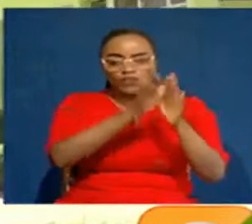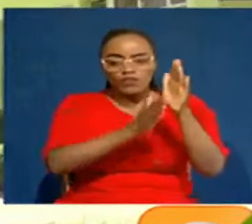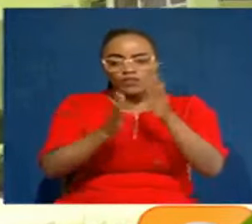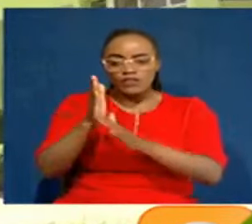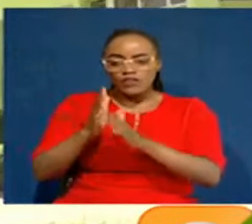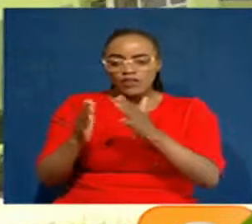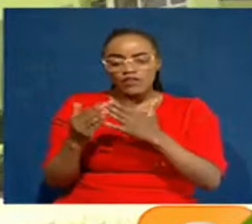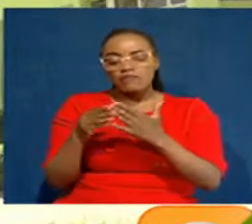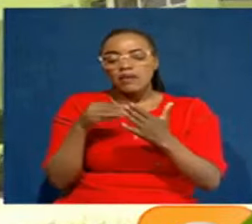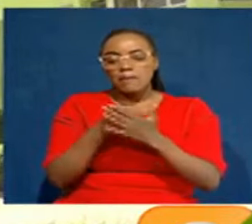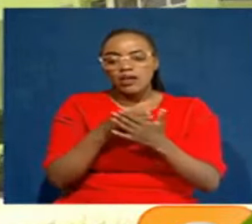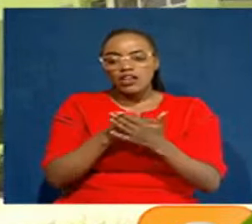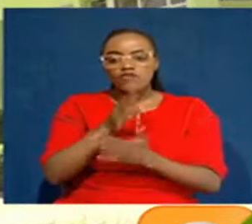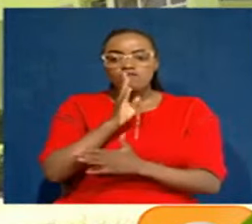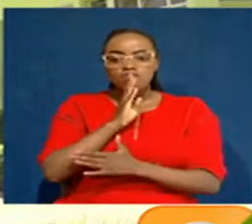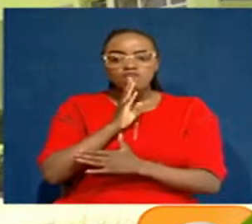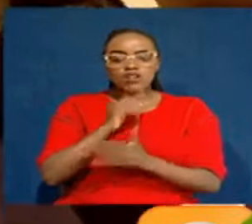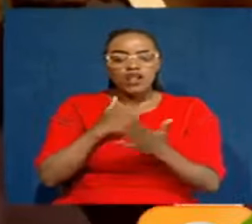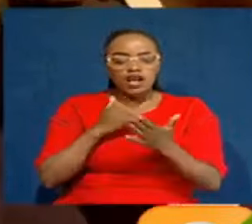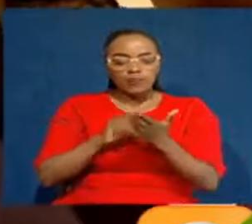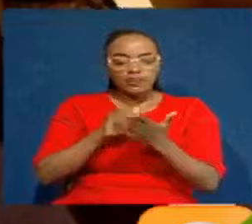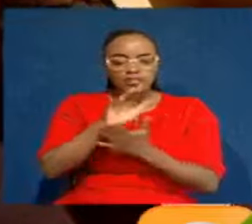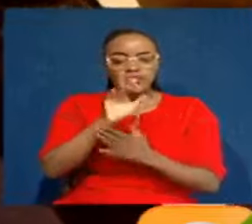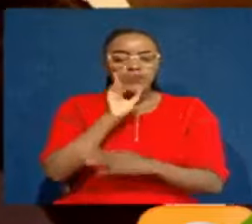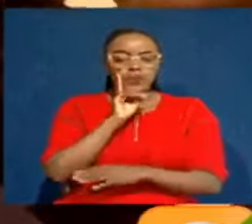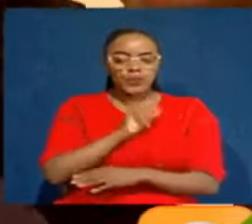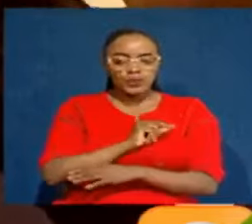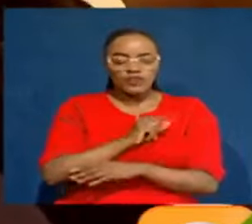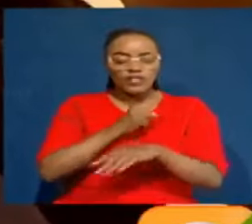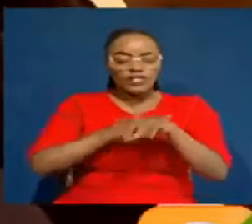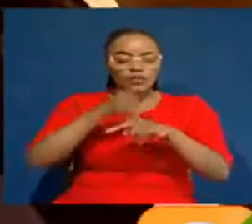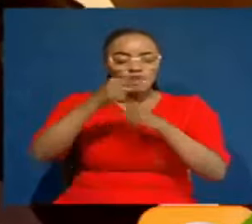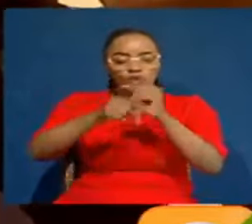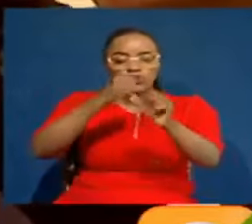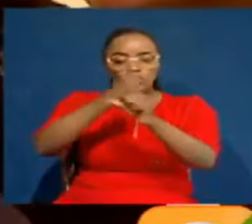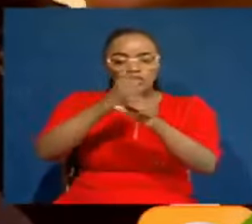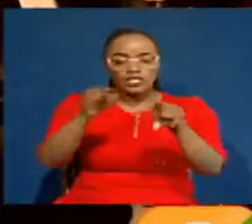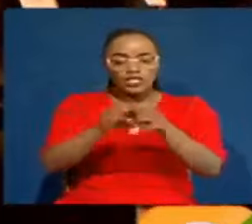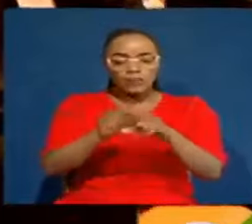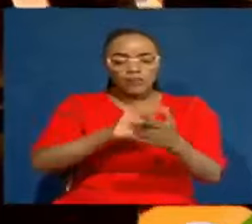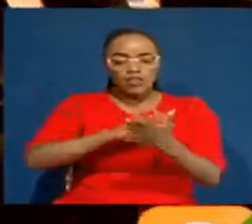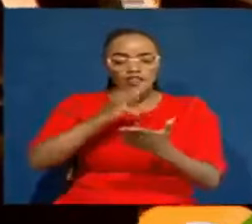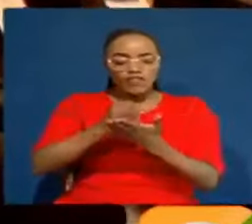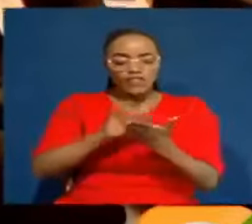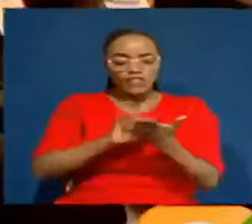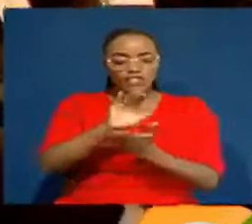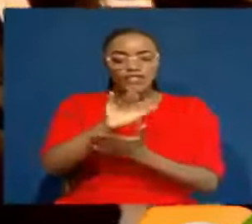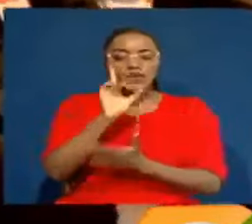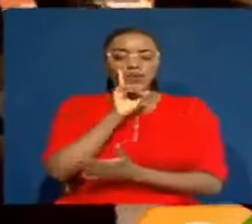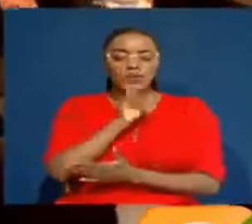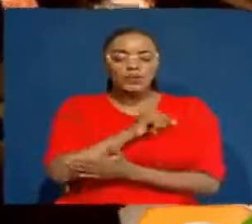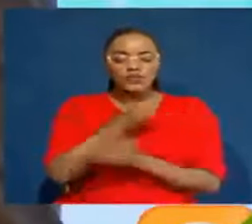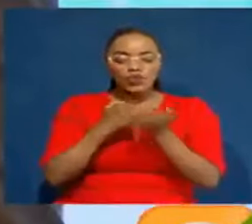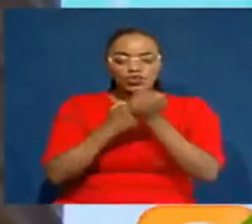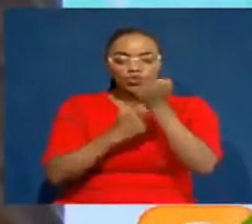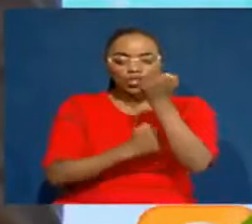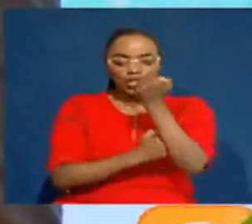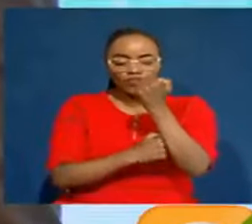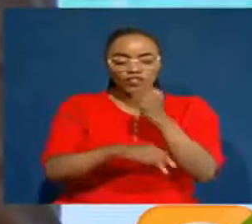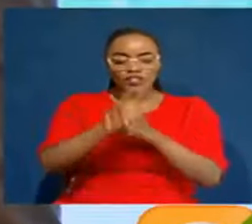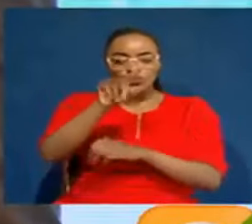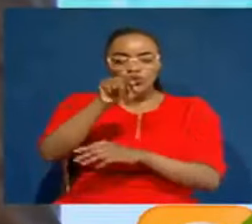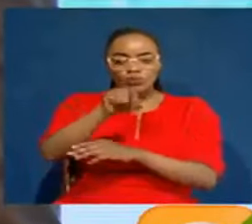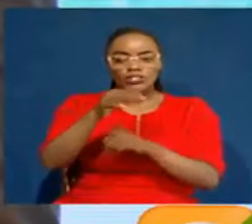za mikopo na masomo tayari zimetoka. And as we are doing this, funds have already been released. For scholarships,